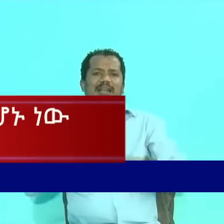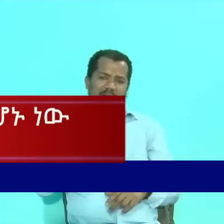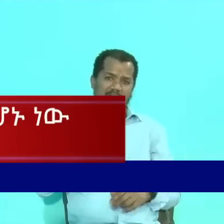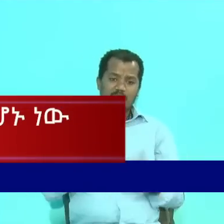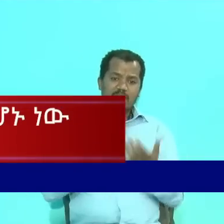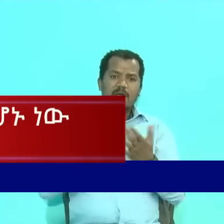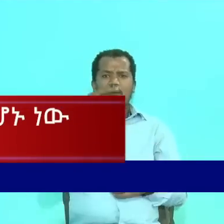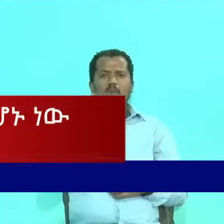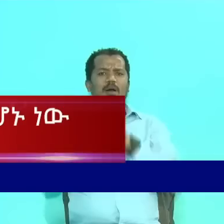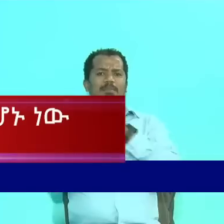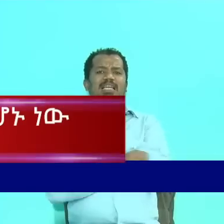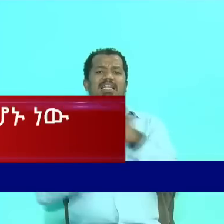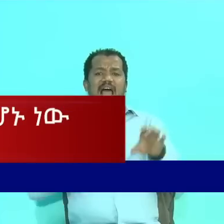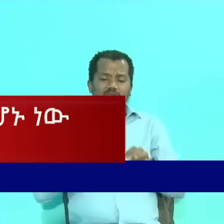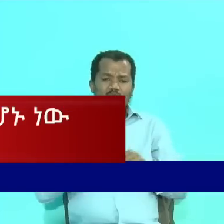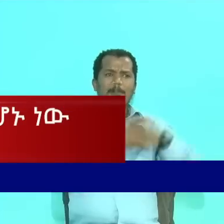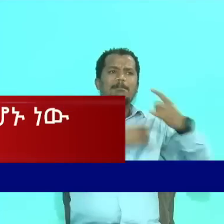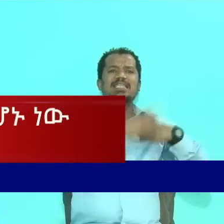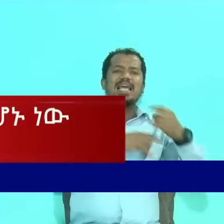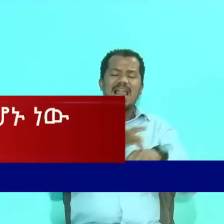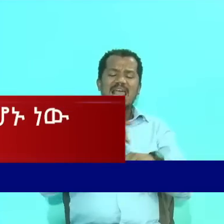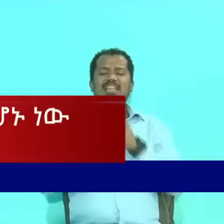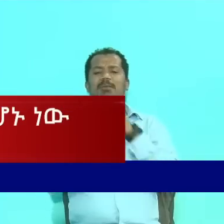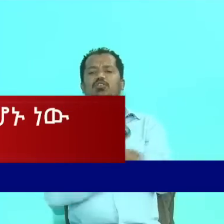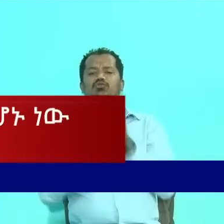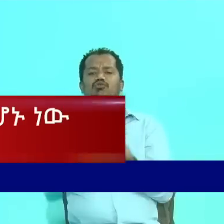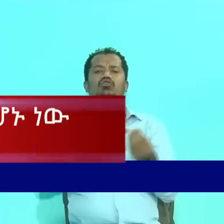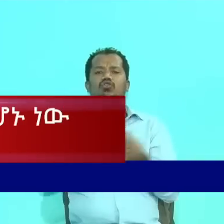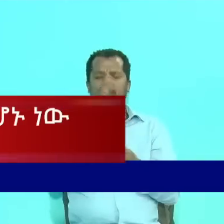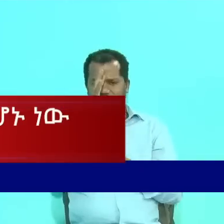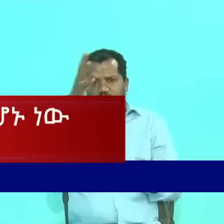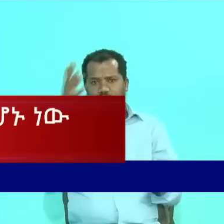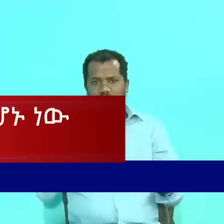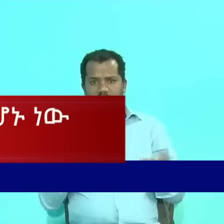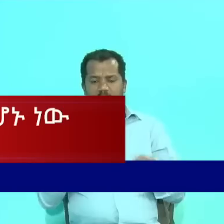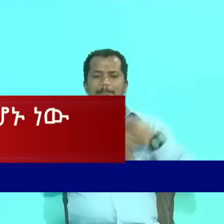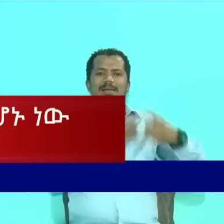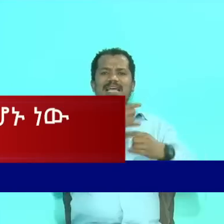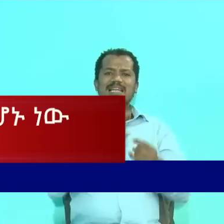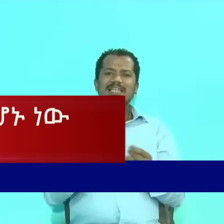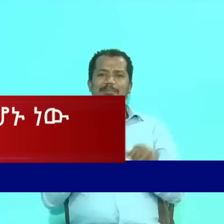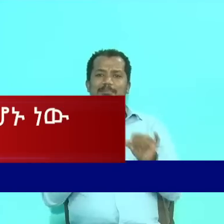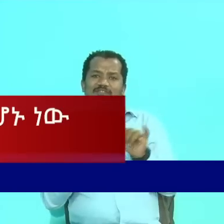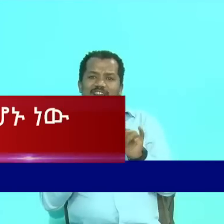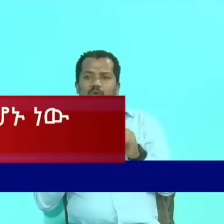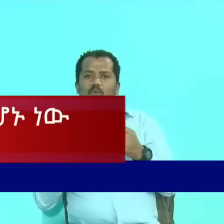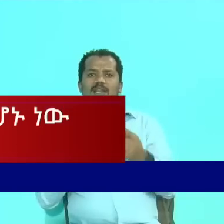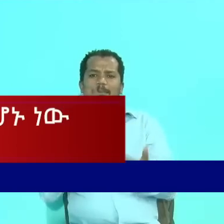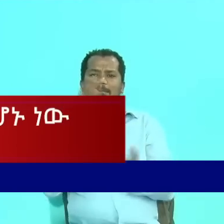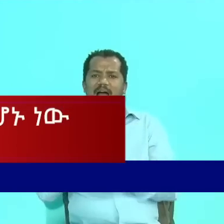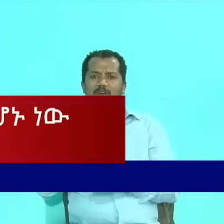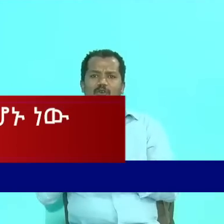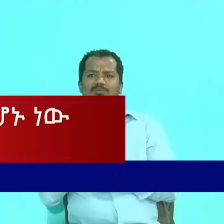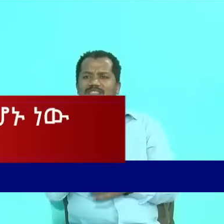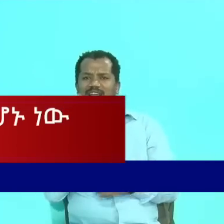ስርዓት በቋንቋ መሰረት አድርጎ በመውረድ በዘር ላይ የተመሰረቱ ክልሎችን ለመፍጠር ችሏል። በዘር መስፈርት የተፈጠሩ ክልሎች ወደማያልቅ ግጭትና